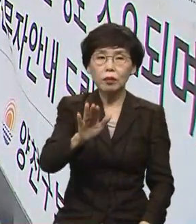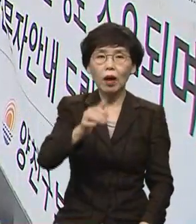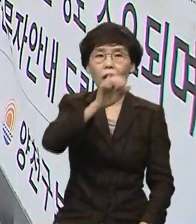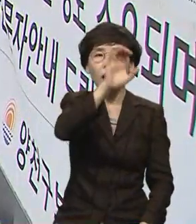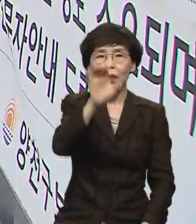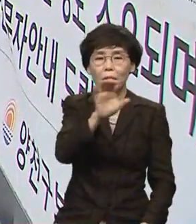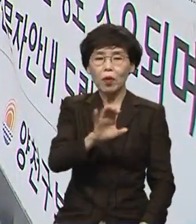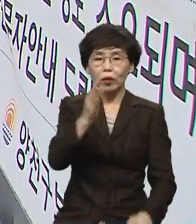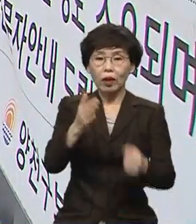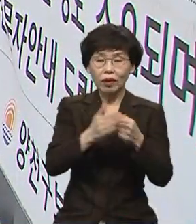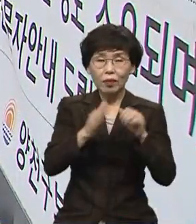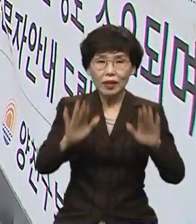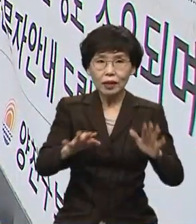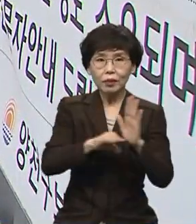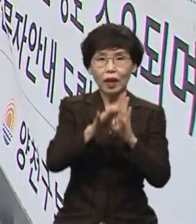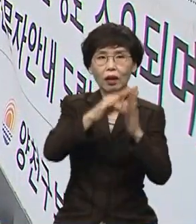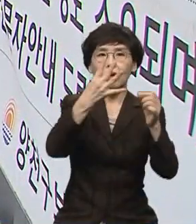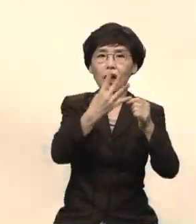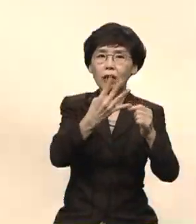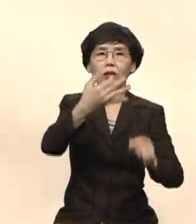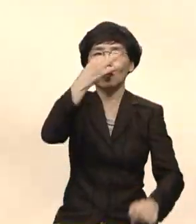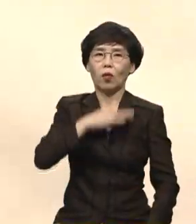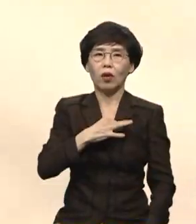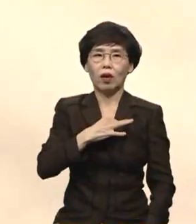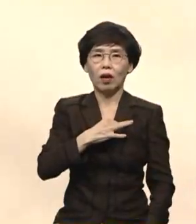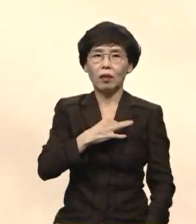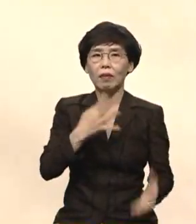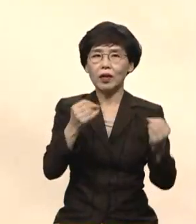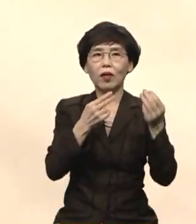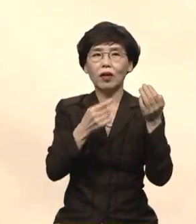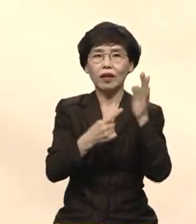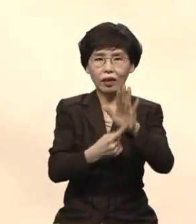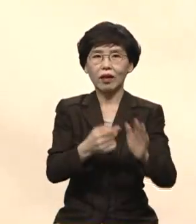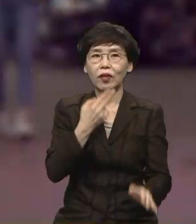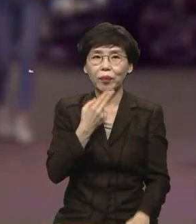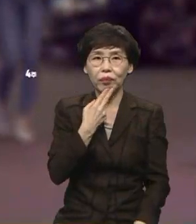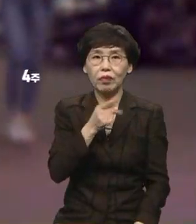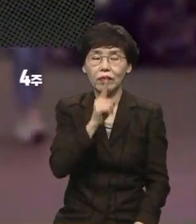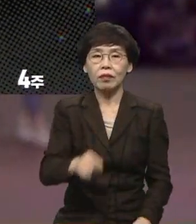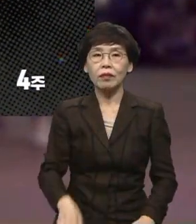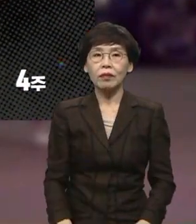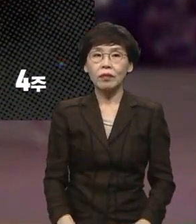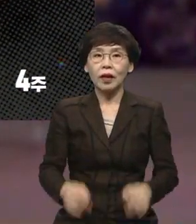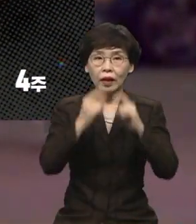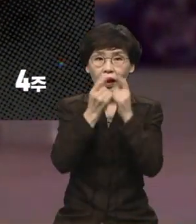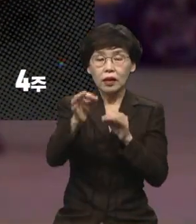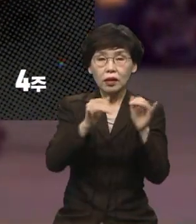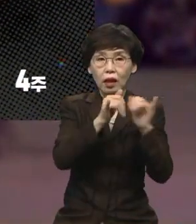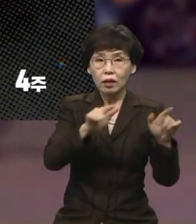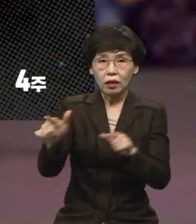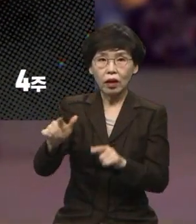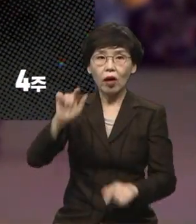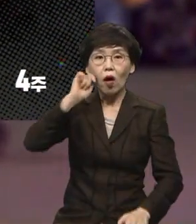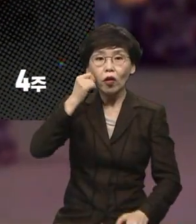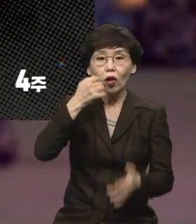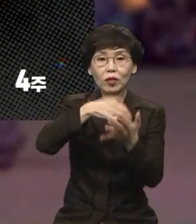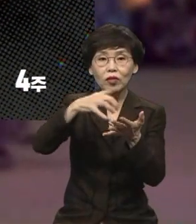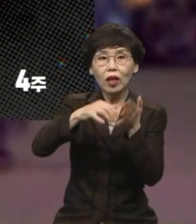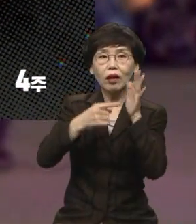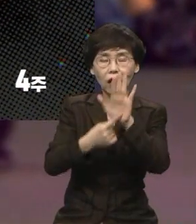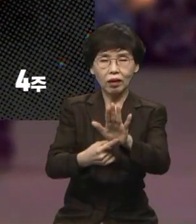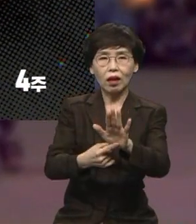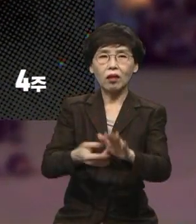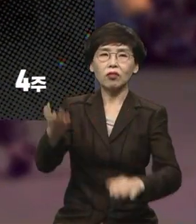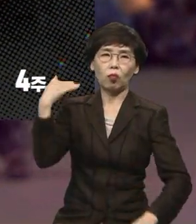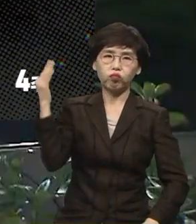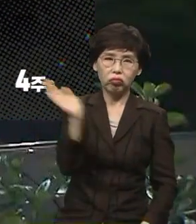적용하고 있는 지금은 더 이상 효과를 내지 못하고 있다는 분석이 나왔습니다. 자영업자들 어려움이 수치로 나타난 건 이미